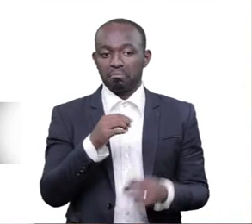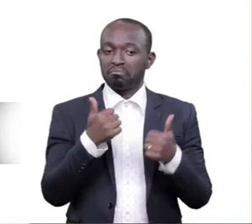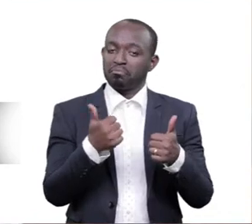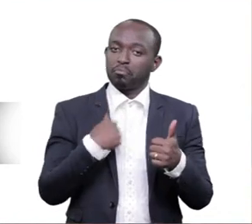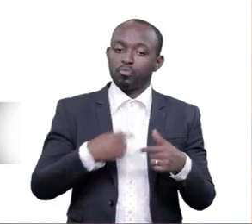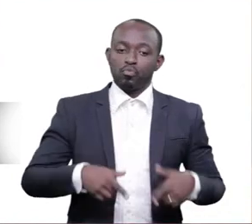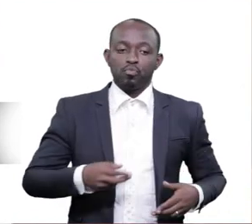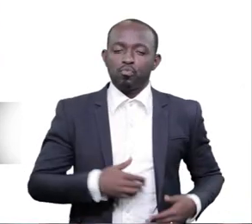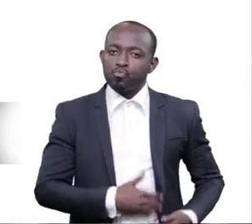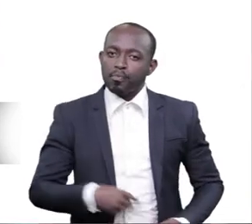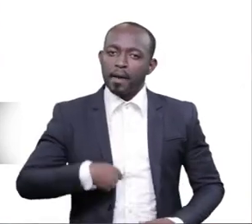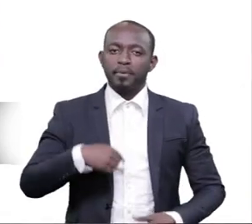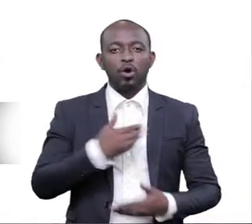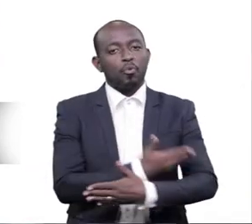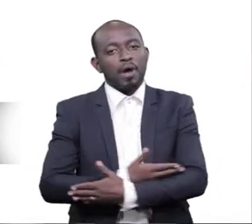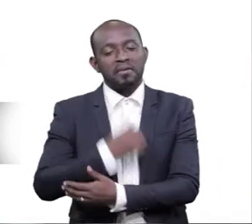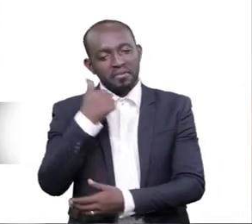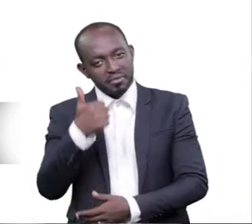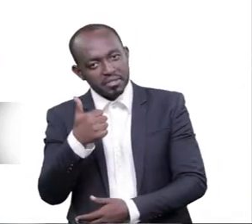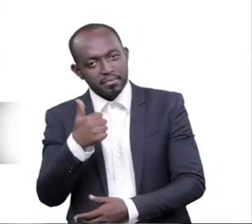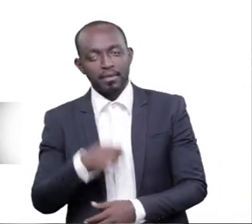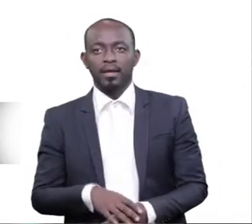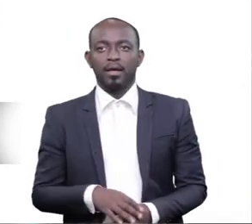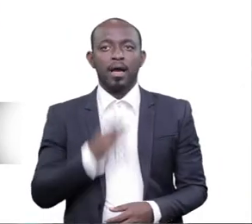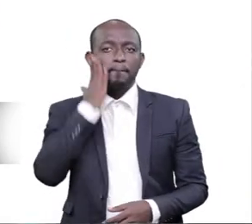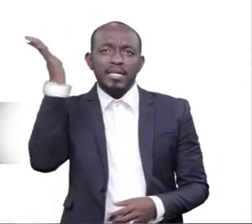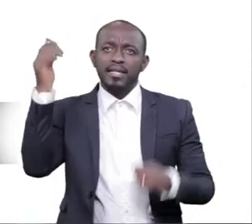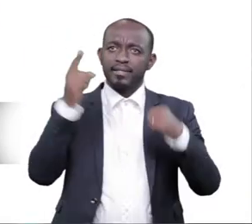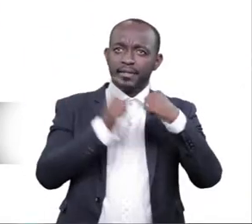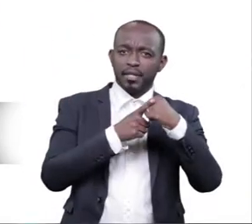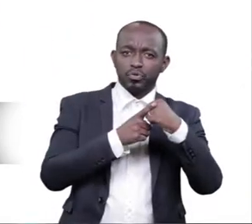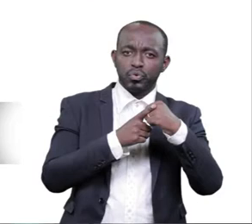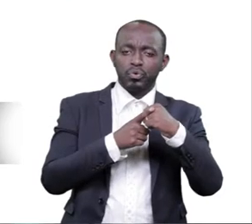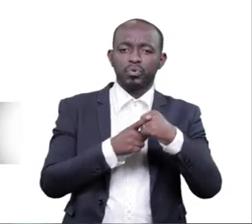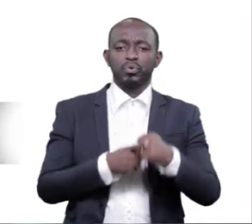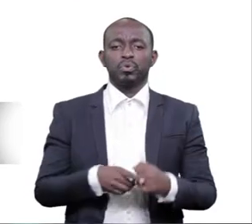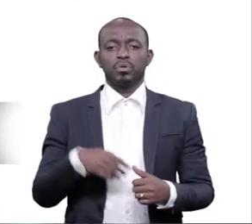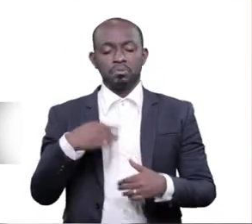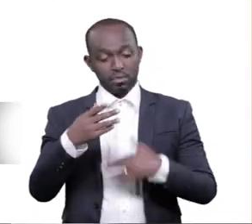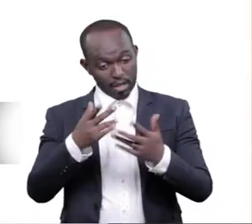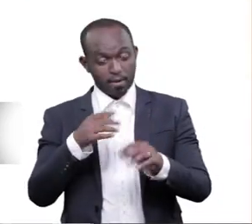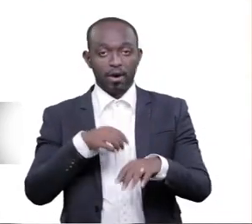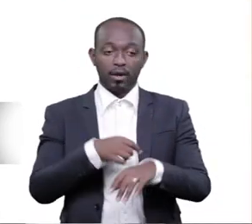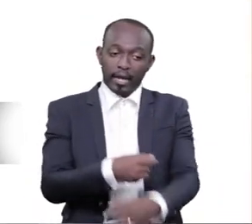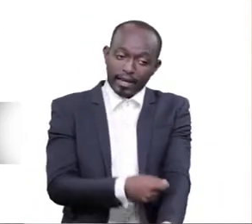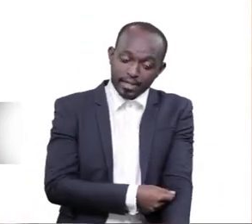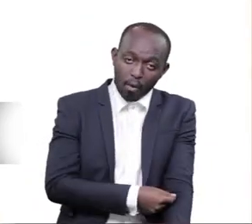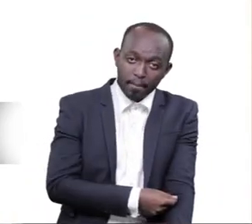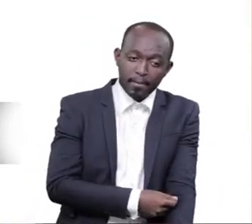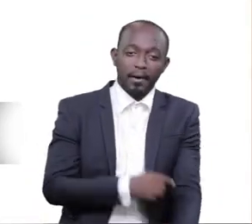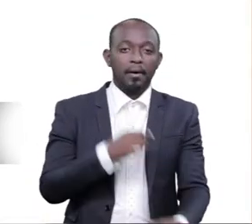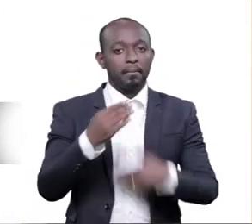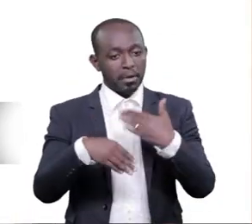muzima ubwo mu mezi atandatu nabwo ageze amezi atandatu nabwo namukoreye